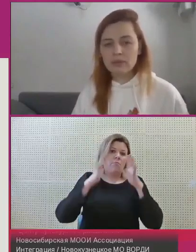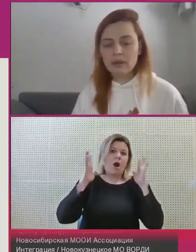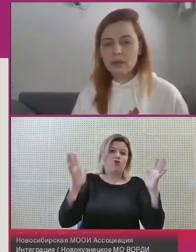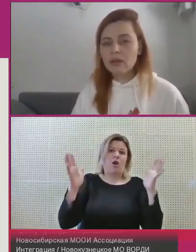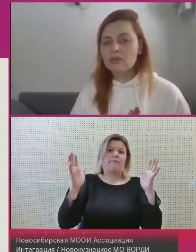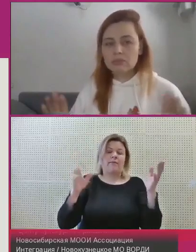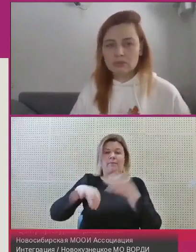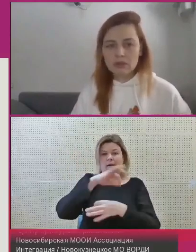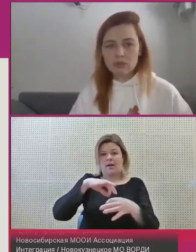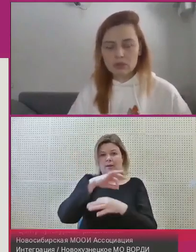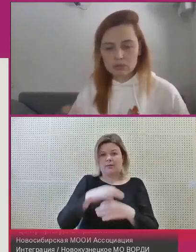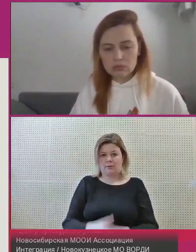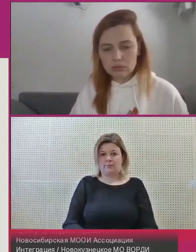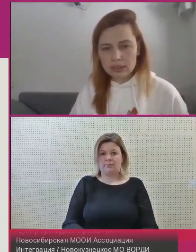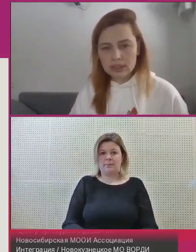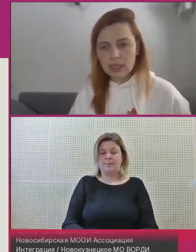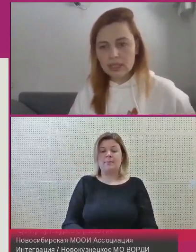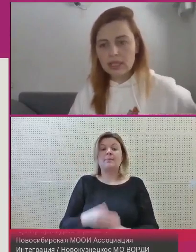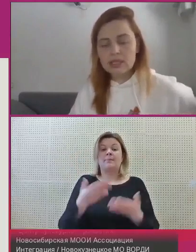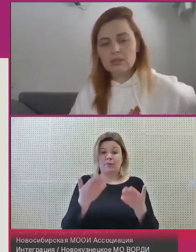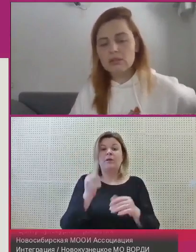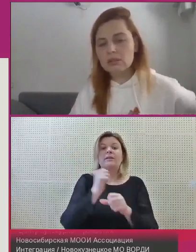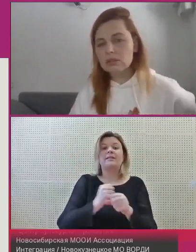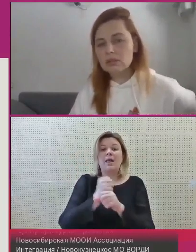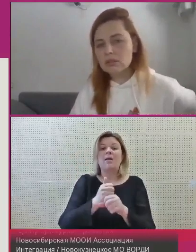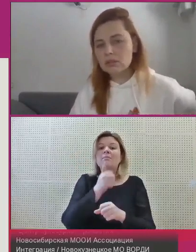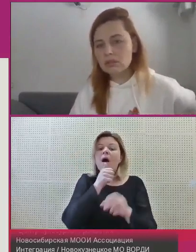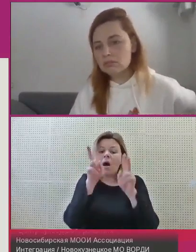Все. Вот сделали анализ,